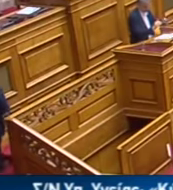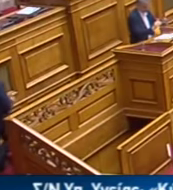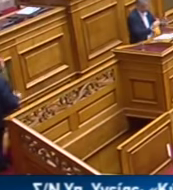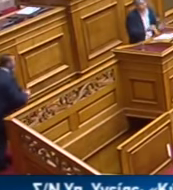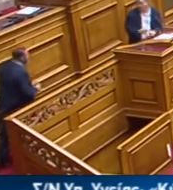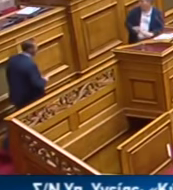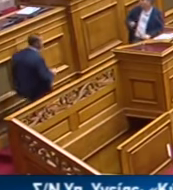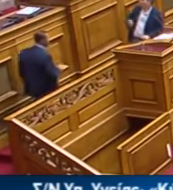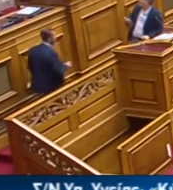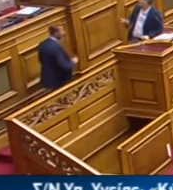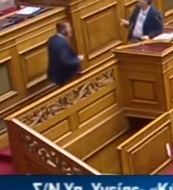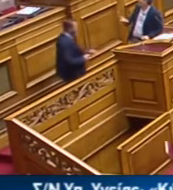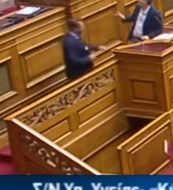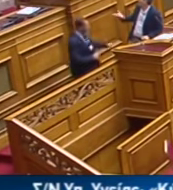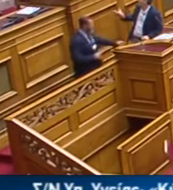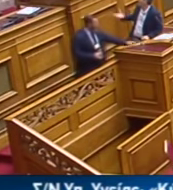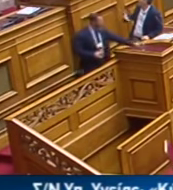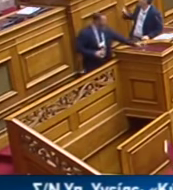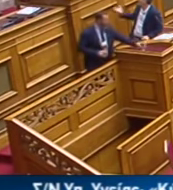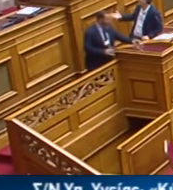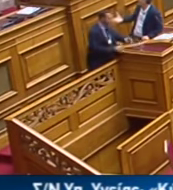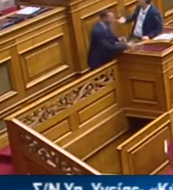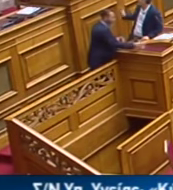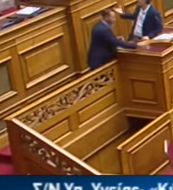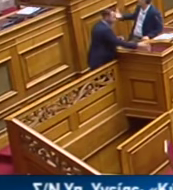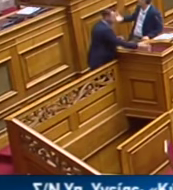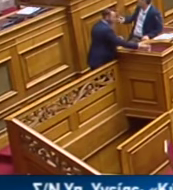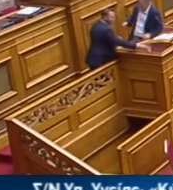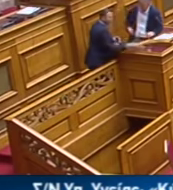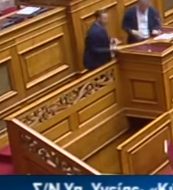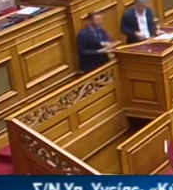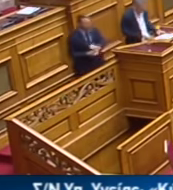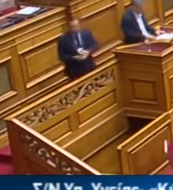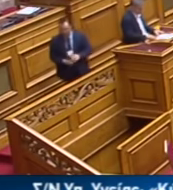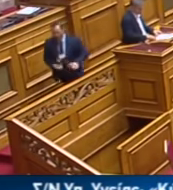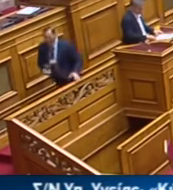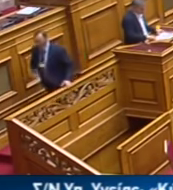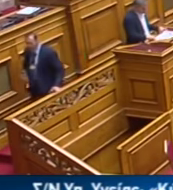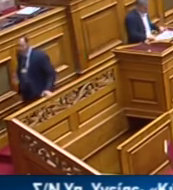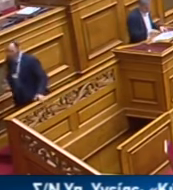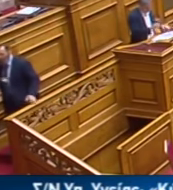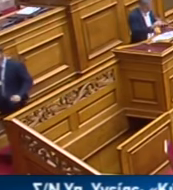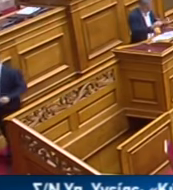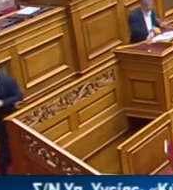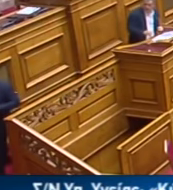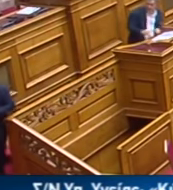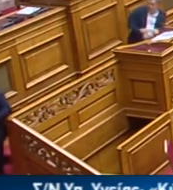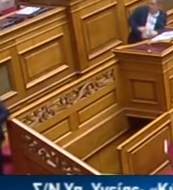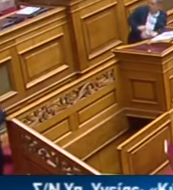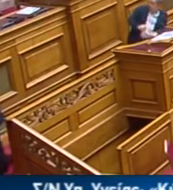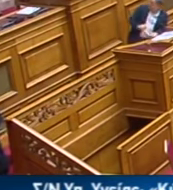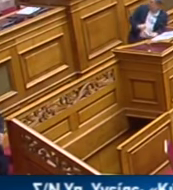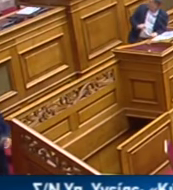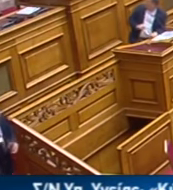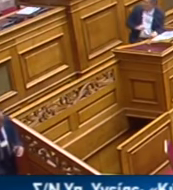5 λεπτά. Όχι, παραπάνω. 10. Γιατί έχει γίνει πάρα πολύ συζήτηση εδώ. Είναι 2 τροπολογίες, 10 λεπτά. Ναι, ναι, ναι. Λιγότερο από τον κύριο